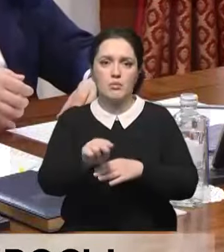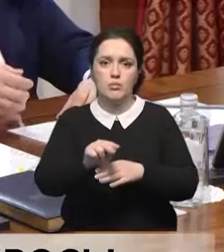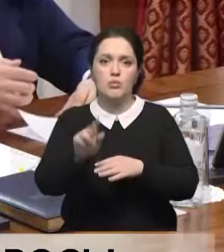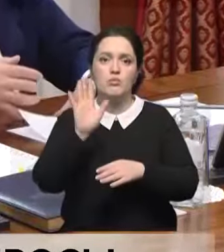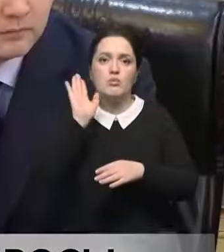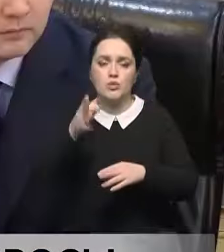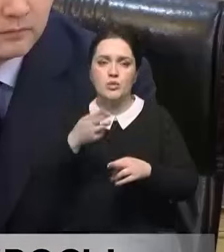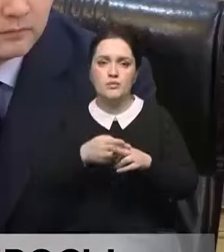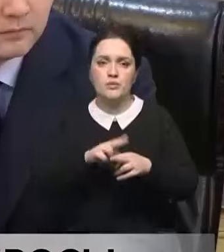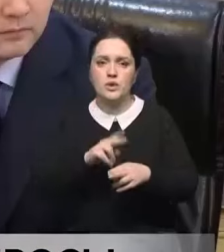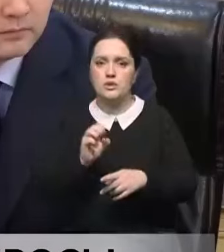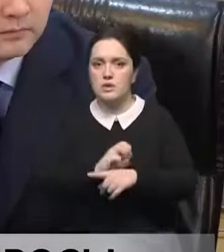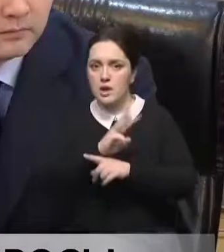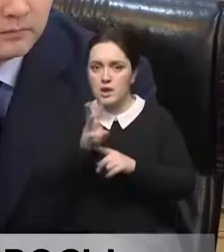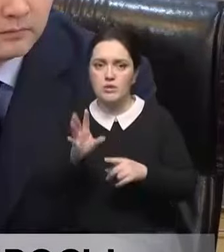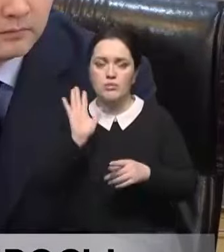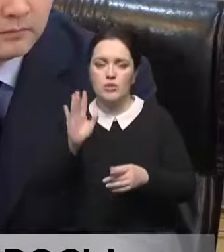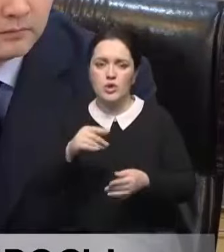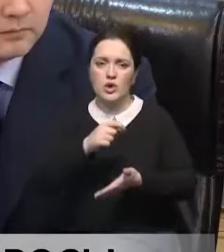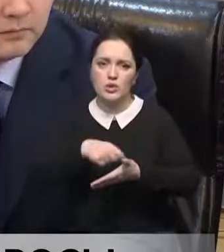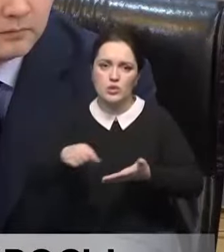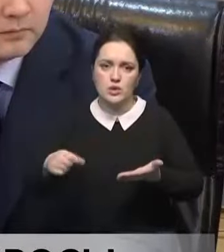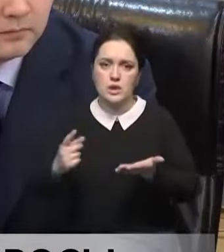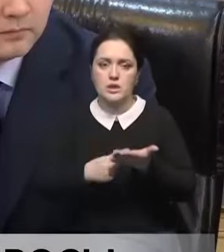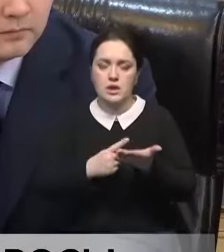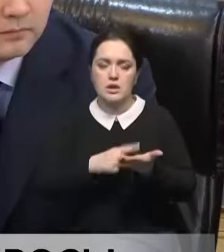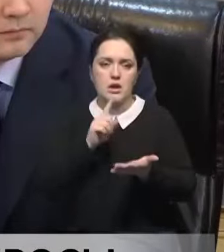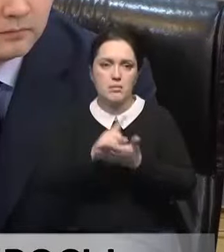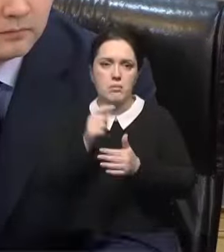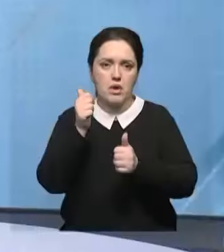обеспечены всеми необходимыми школьными принадлежностями.